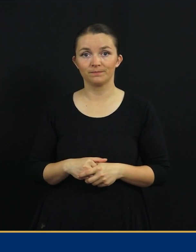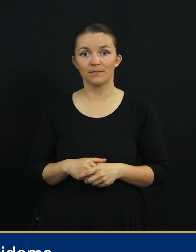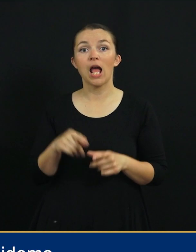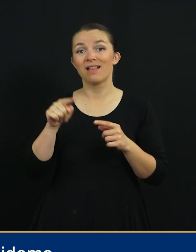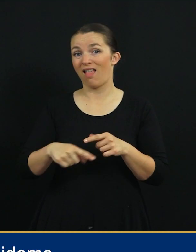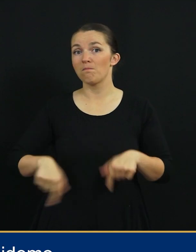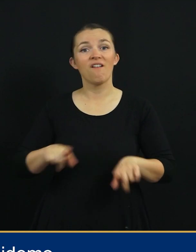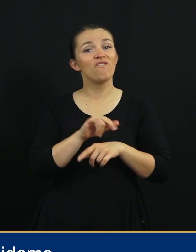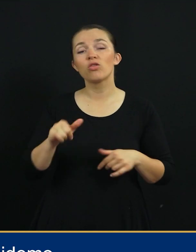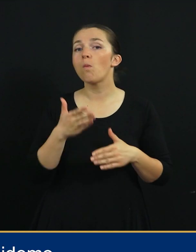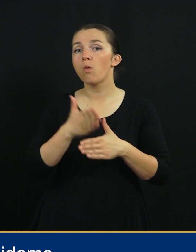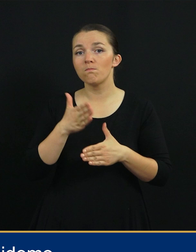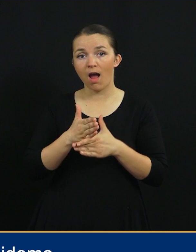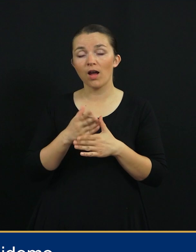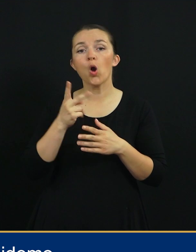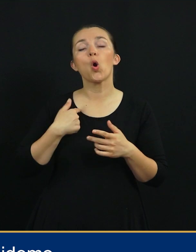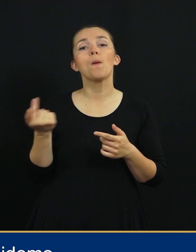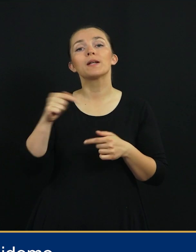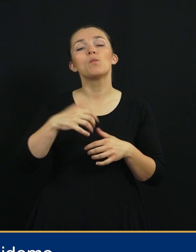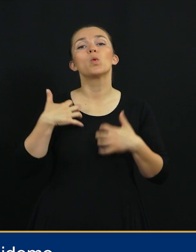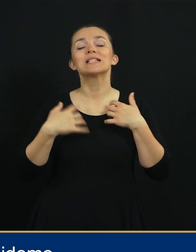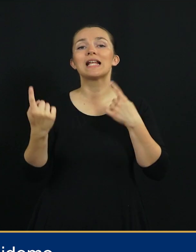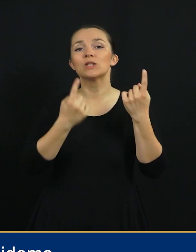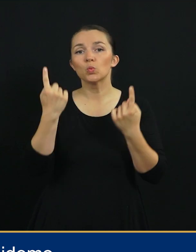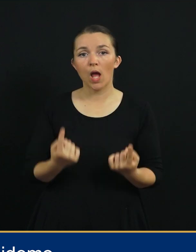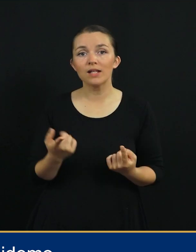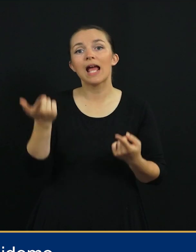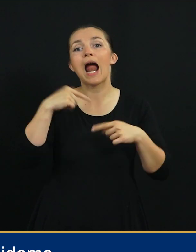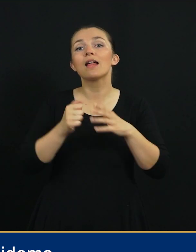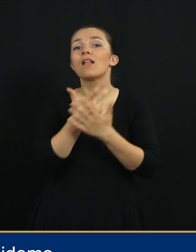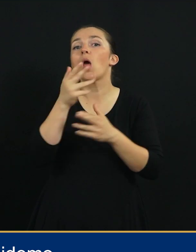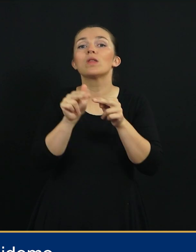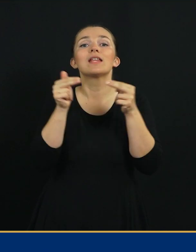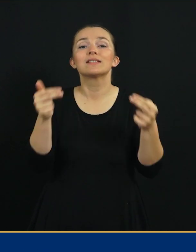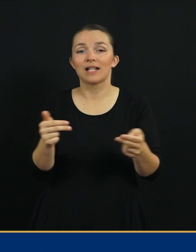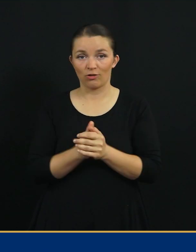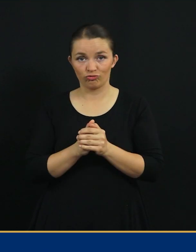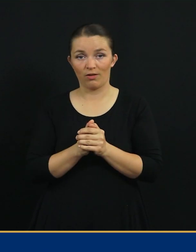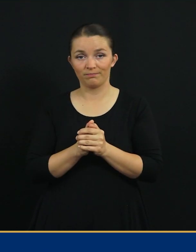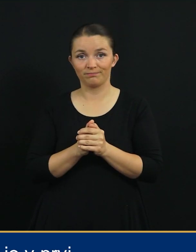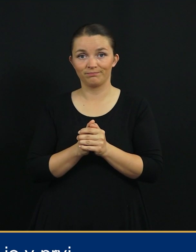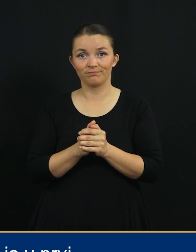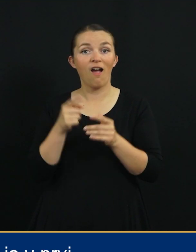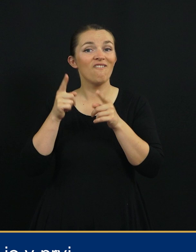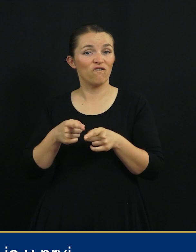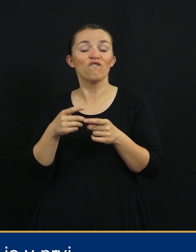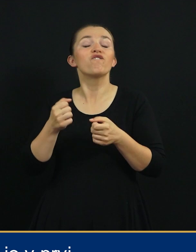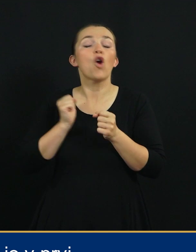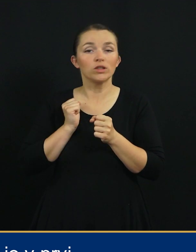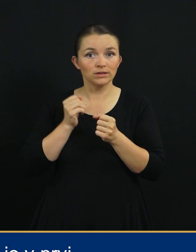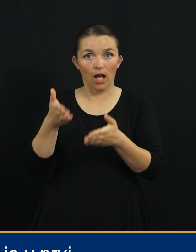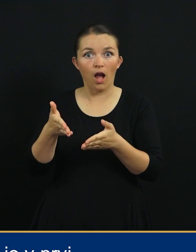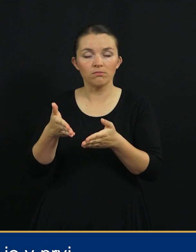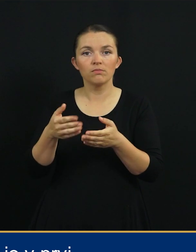Ki nam vedno pomaga, ko se znajdemo v kriznih situacijah ali naravnih nesrečah. Ki podpira